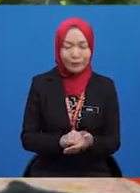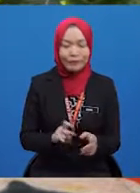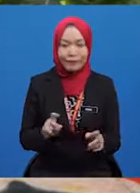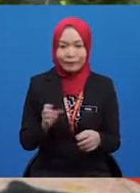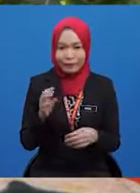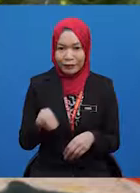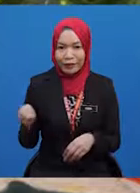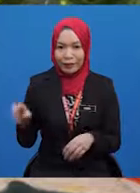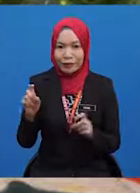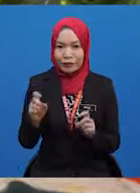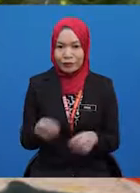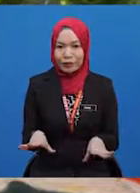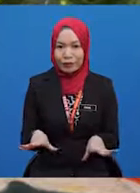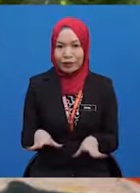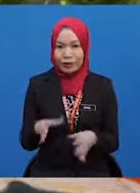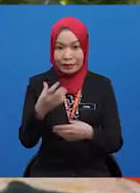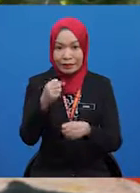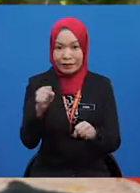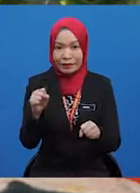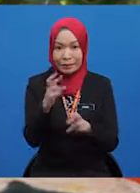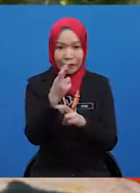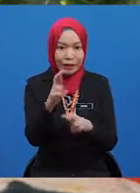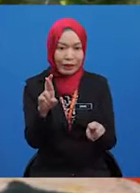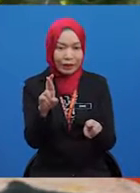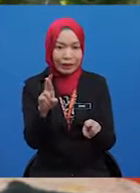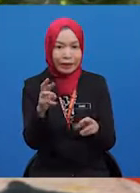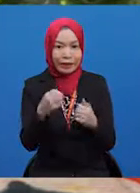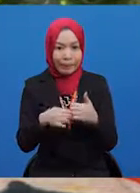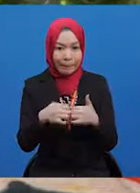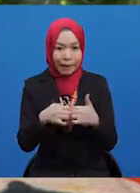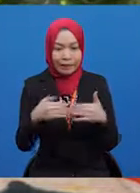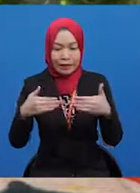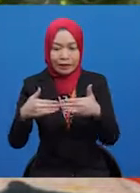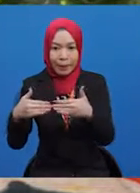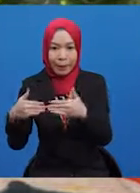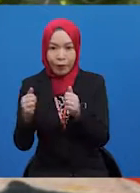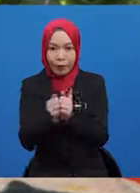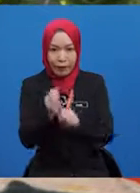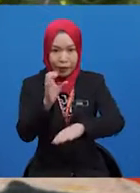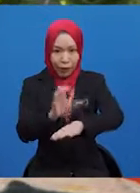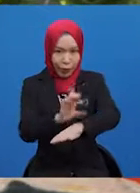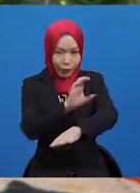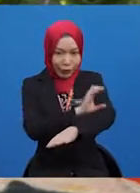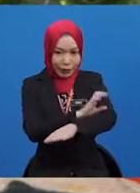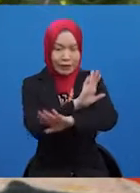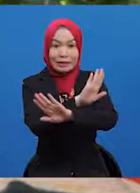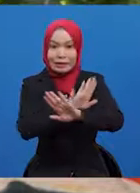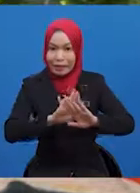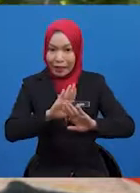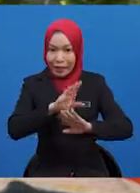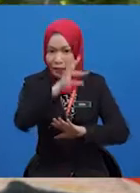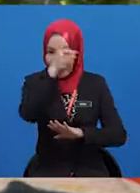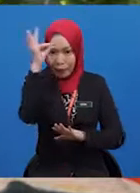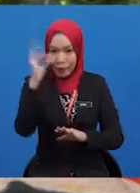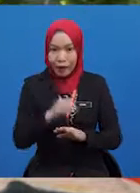sudah menghidupkan mesin pengimbas dan menyambungkannya kepada komputer. Jangan lupa